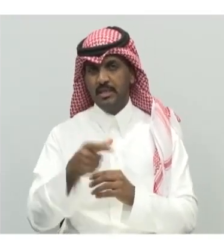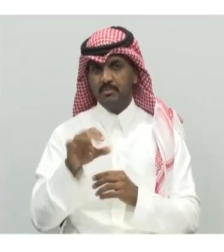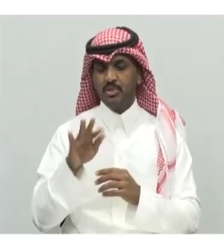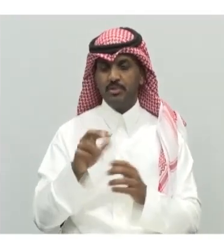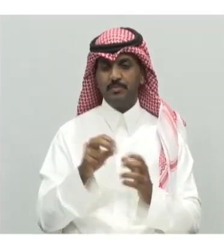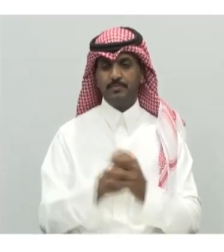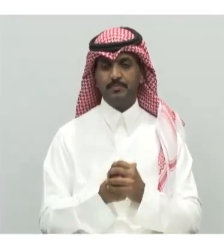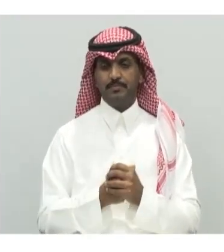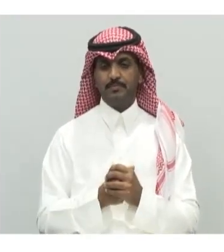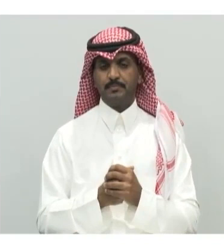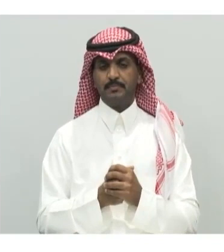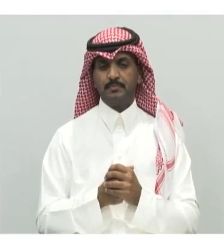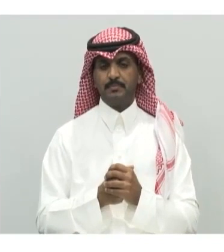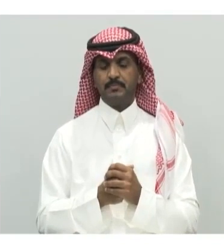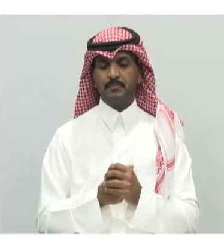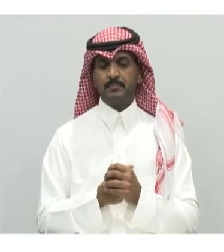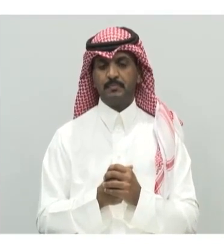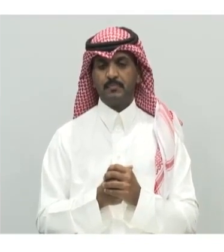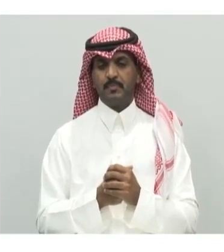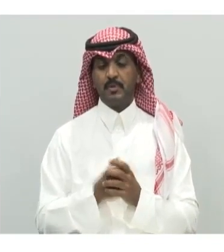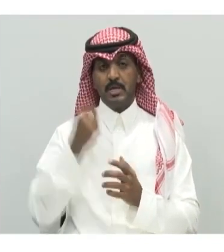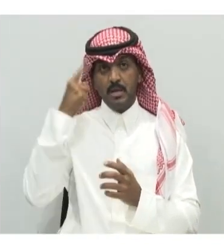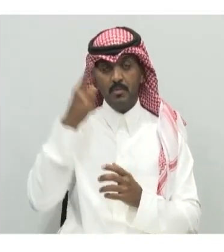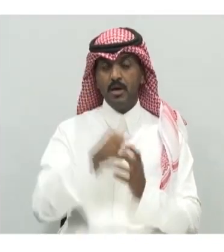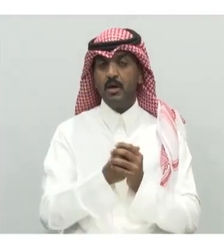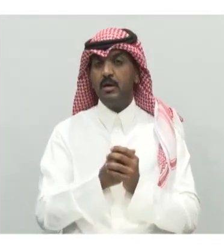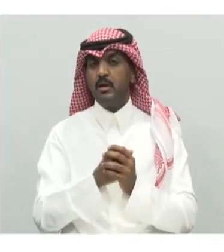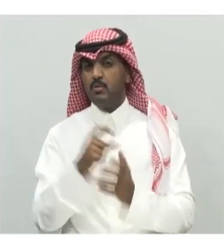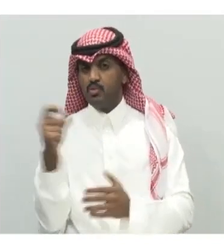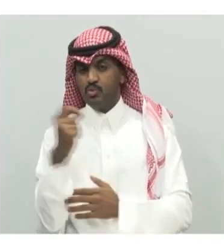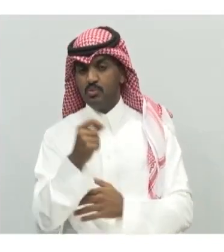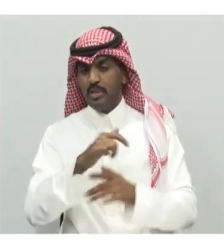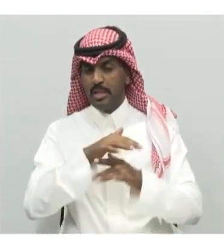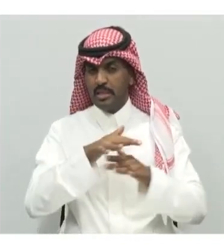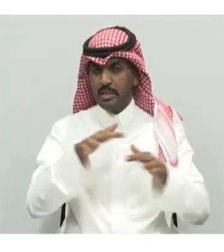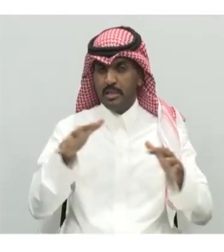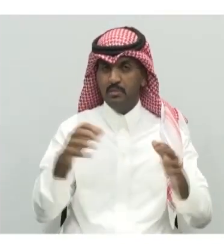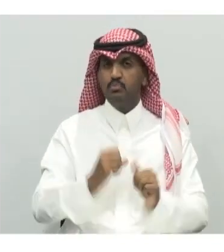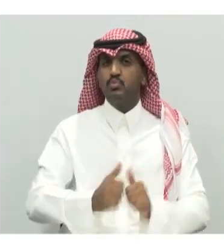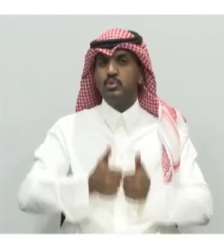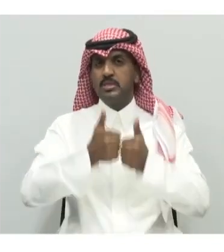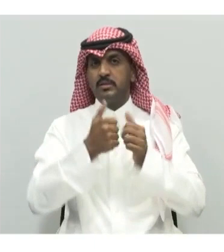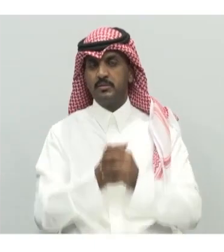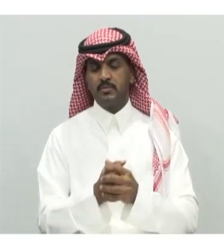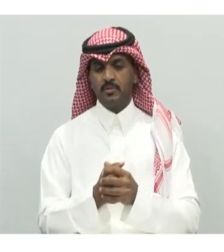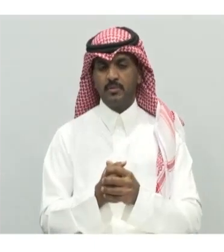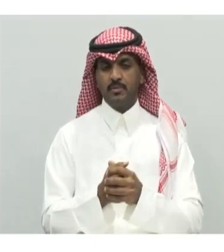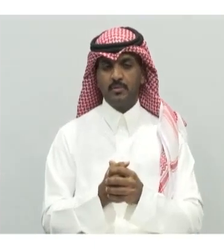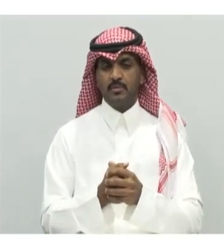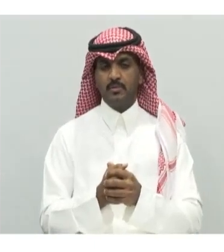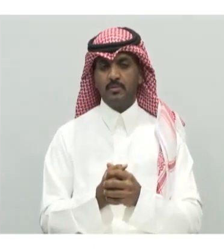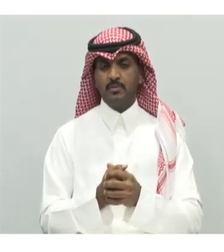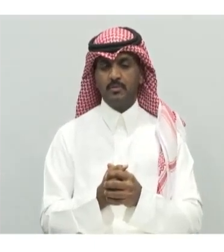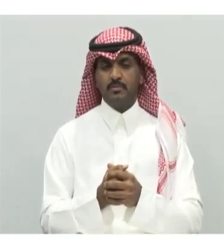اذا نبغى المسلمون في الكثير من المنجزات في كثير من المنجزات